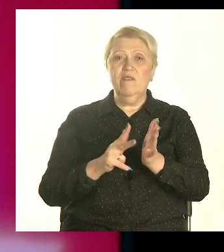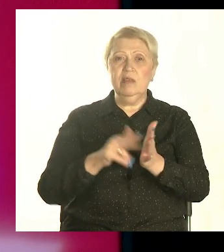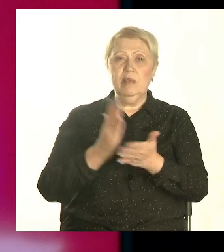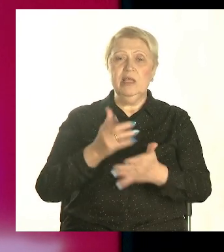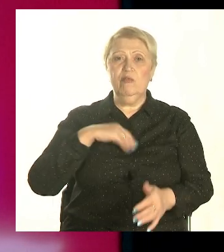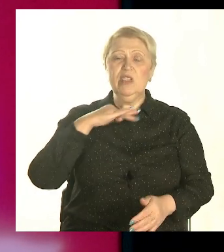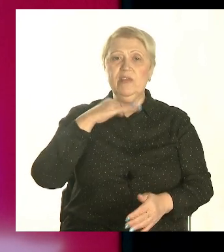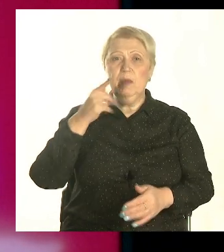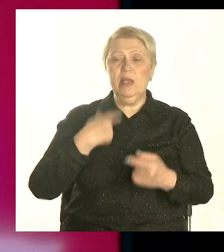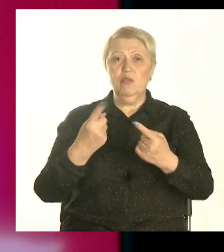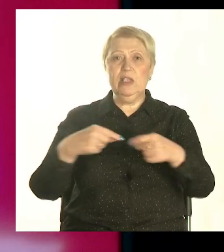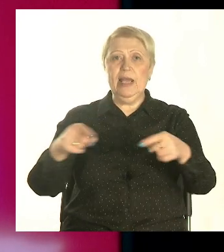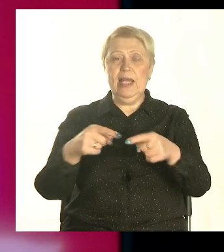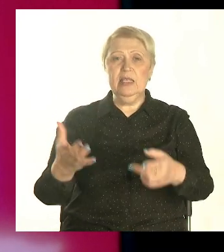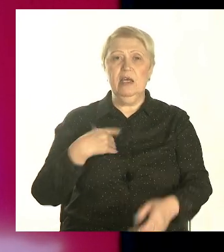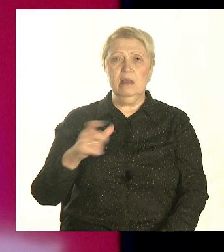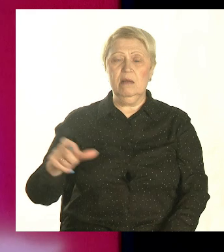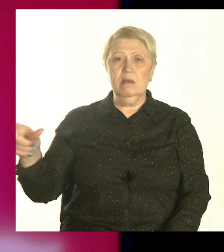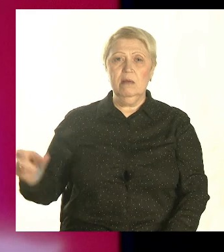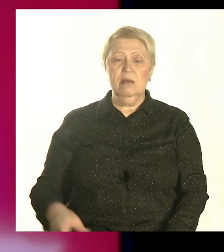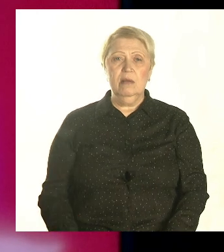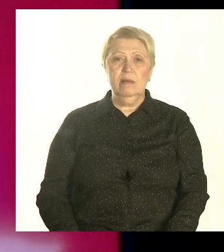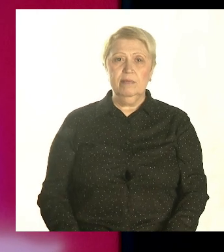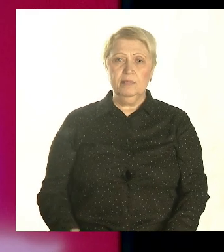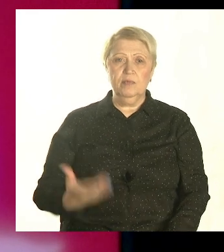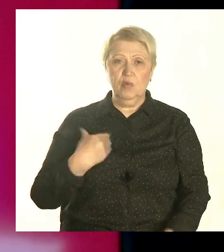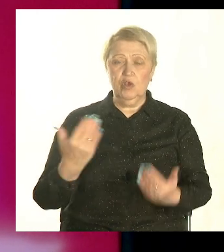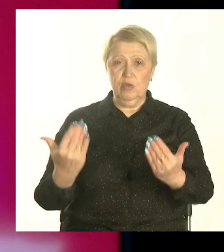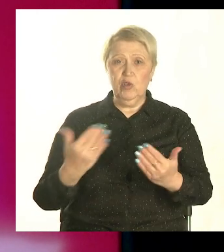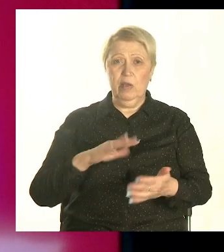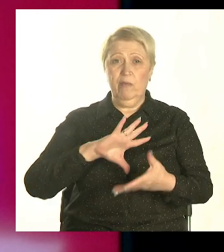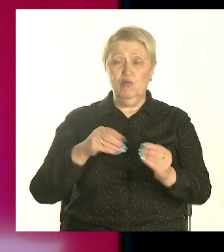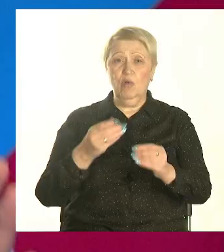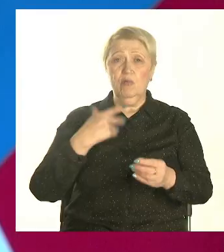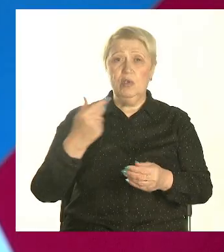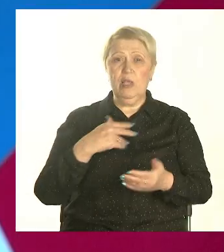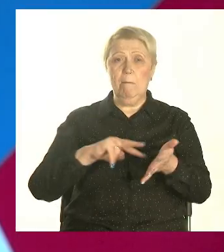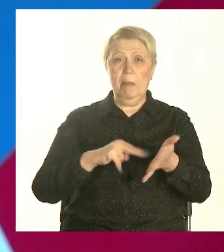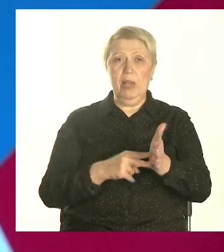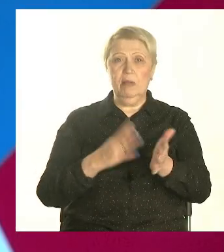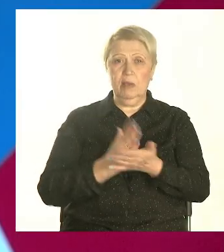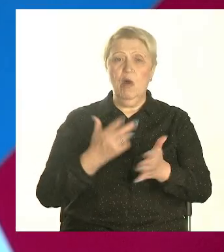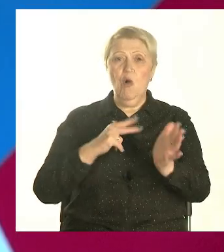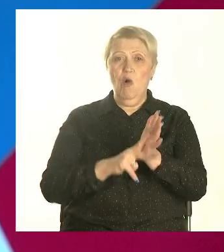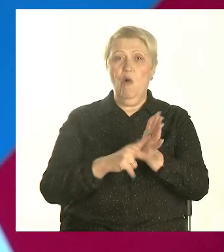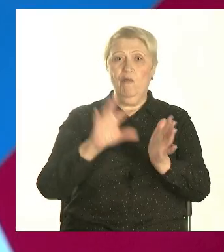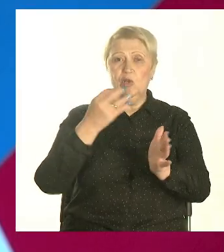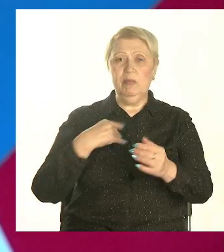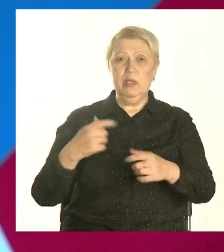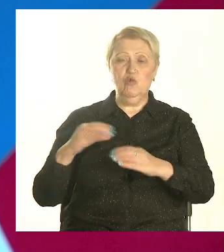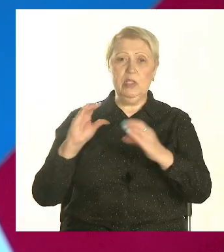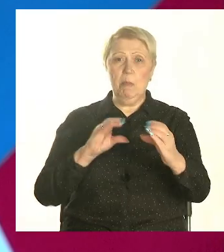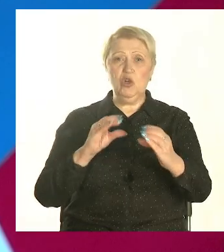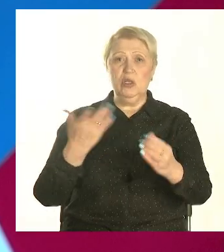организаций, которые сегодня осуществляют свои полномочия. А, все по плану сегодня стартовало? Как хотели, столько вот 80 машин вышло, 80